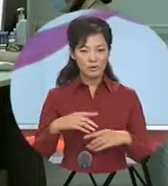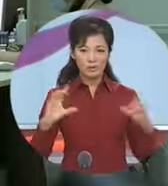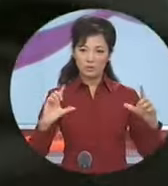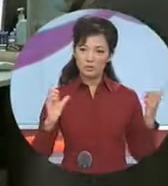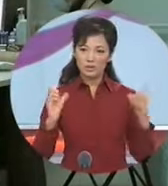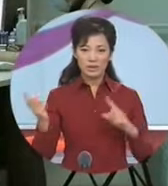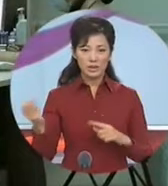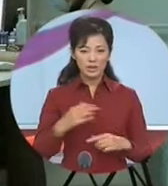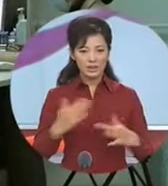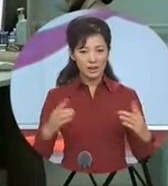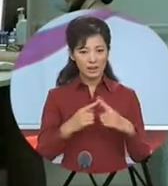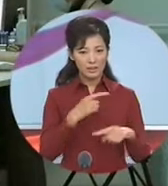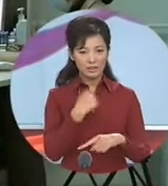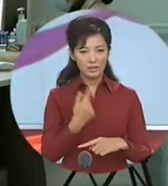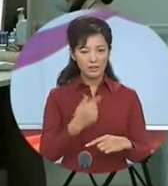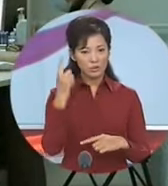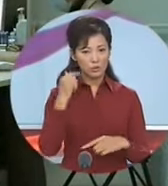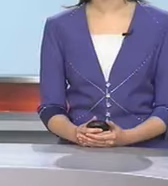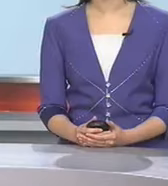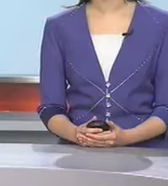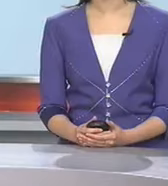多国家的大量人口都易受感染。